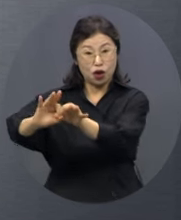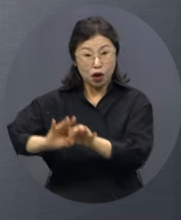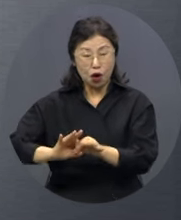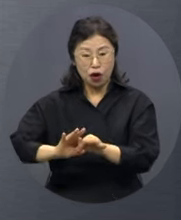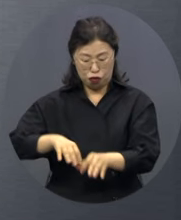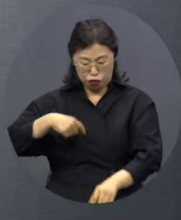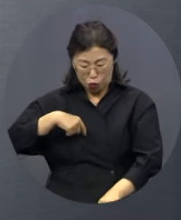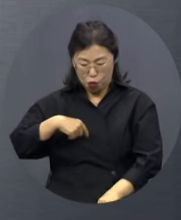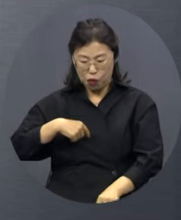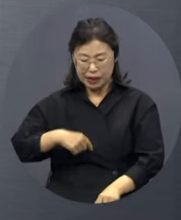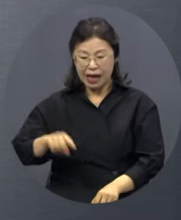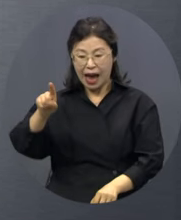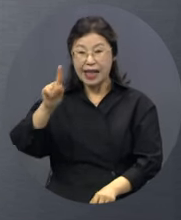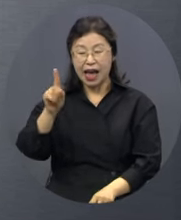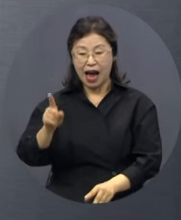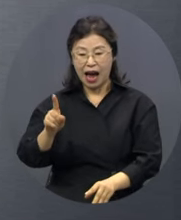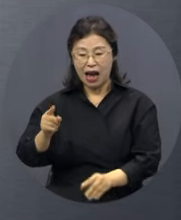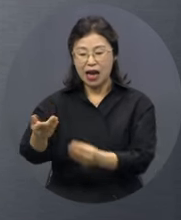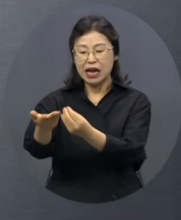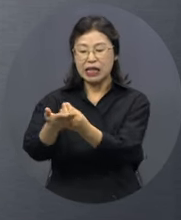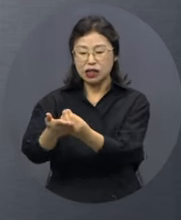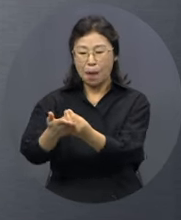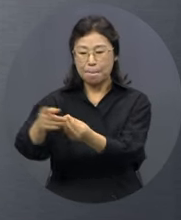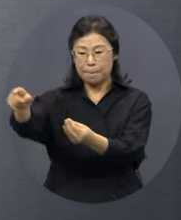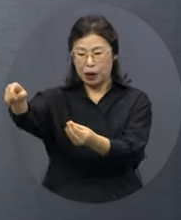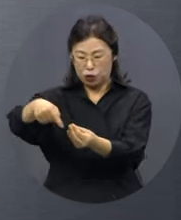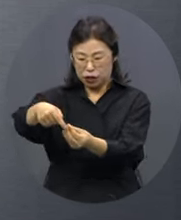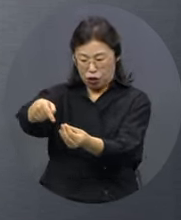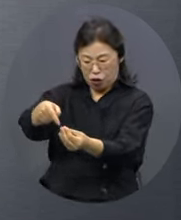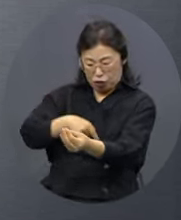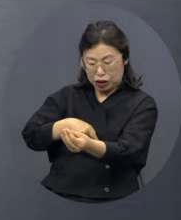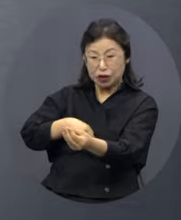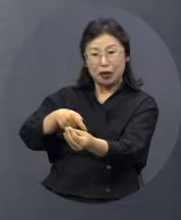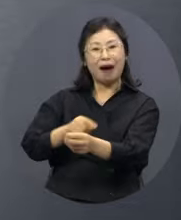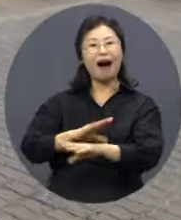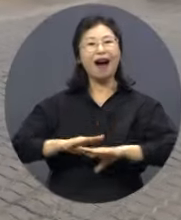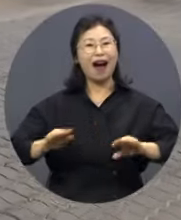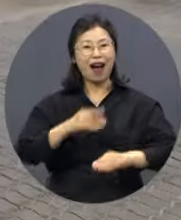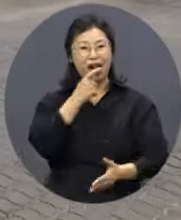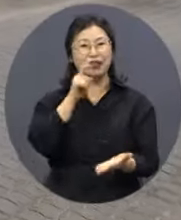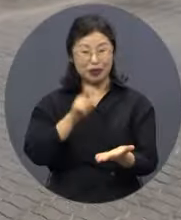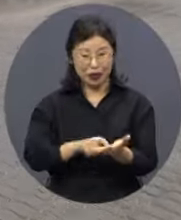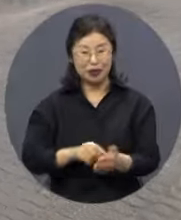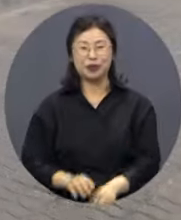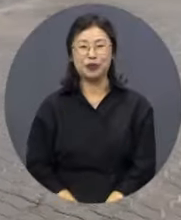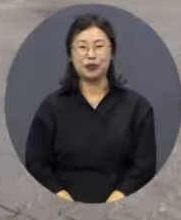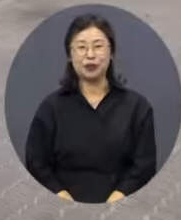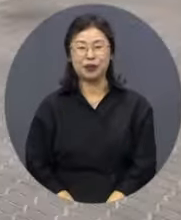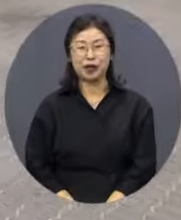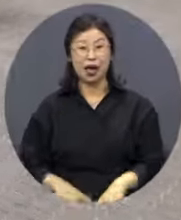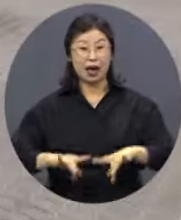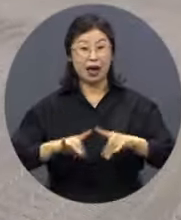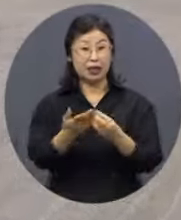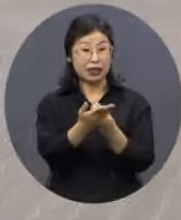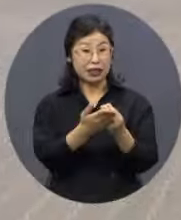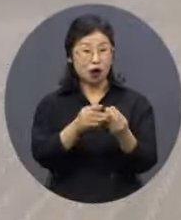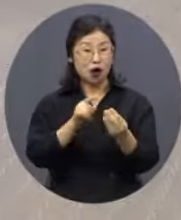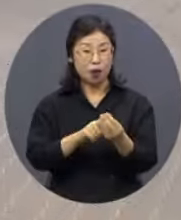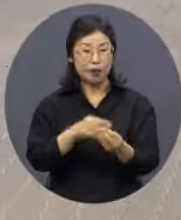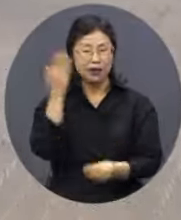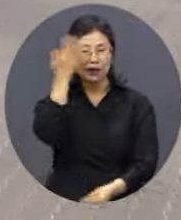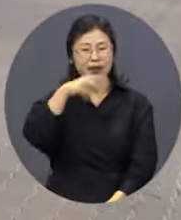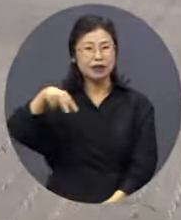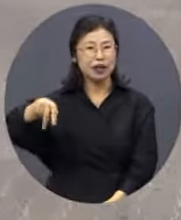육지까지 하나의 송전 선로를 설치하는 해결책을 마련했습니다 특히 에너지 섬에서 그린